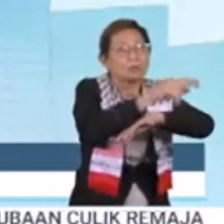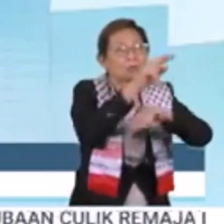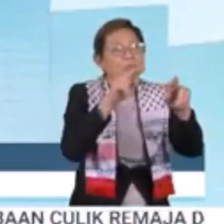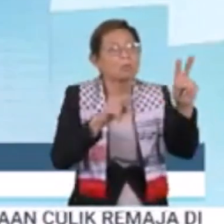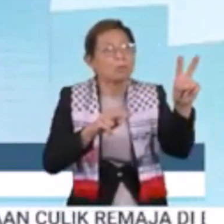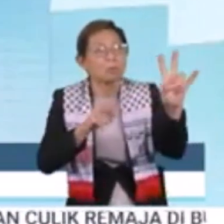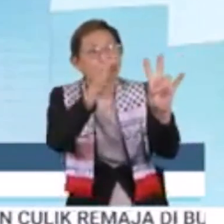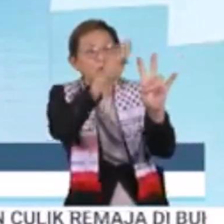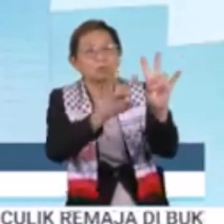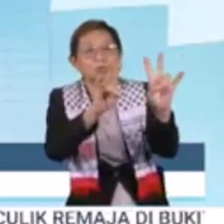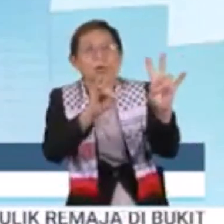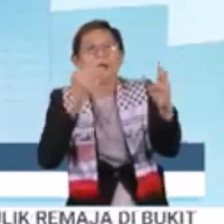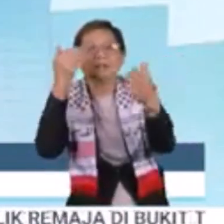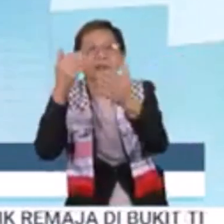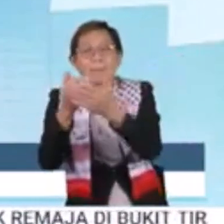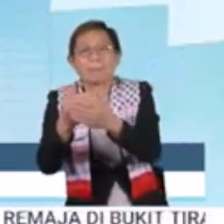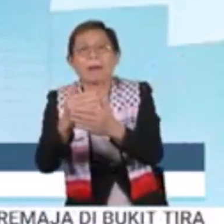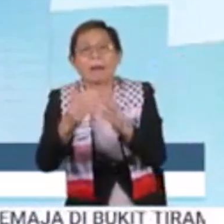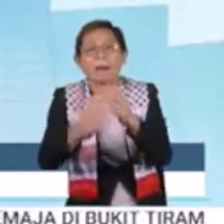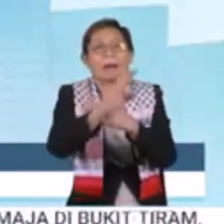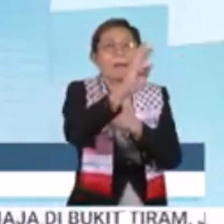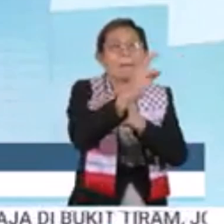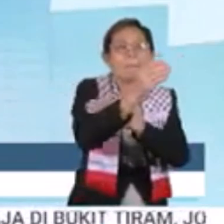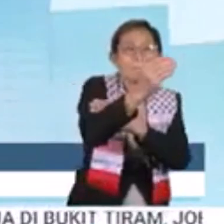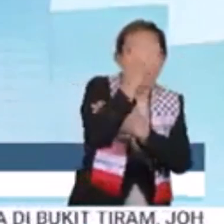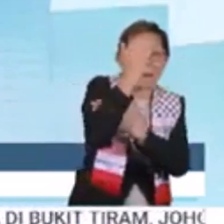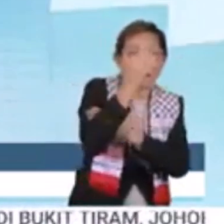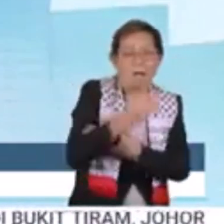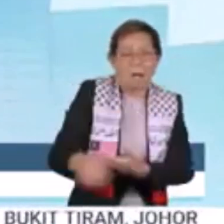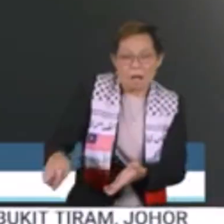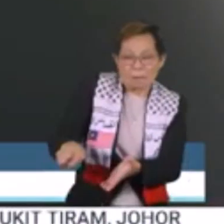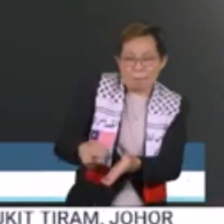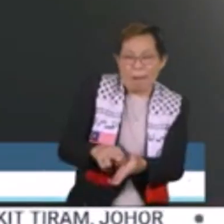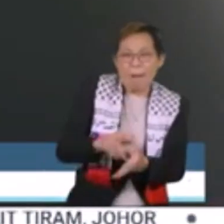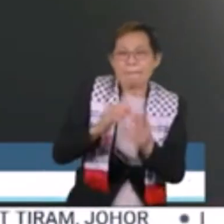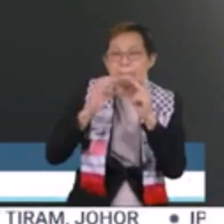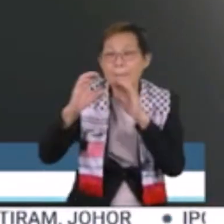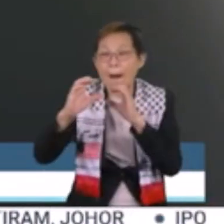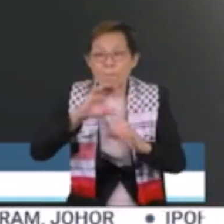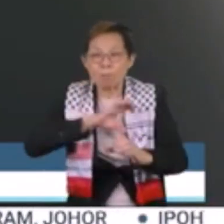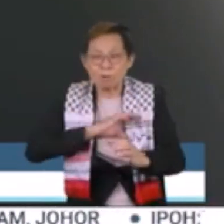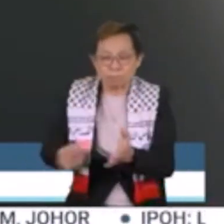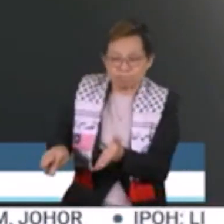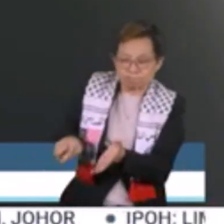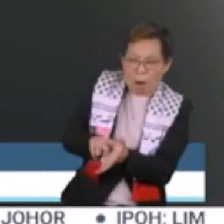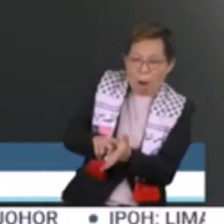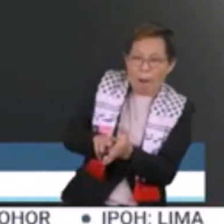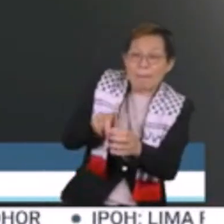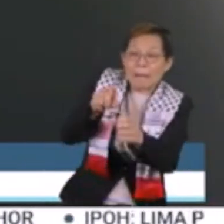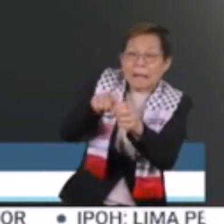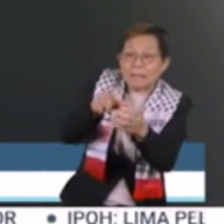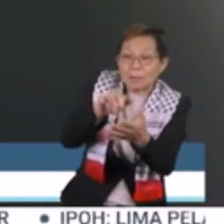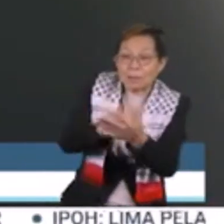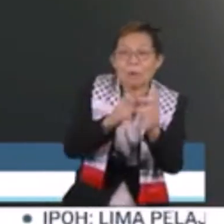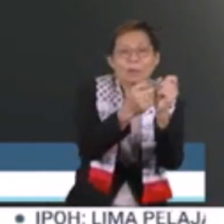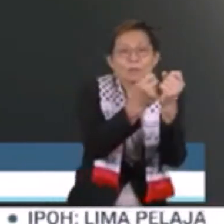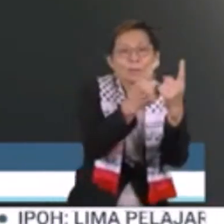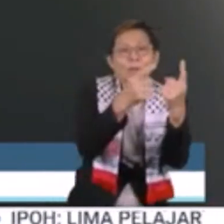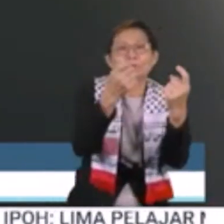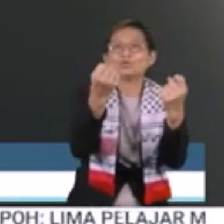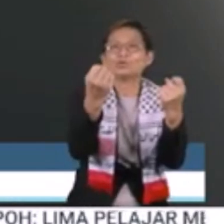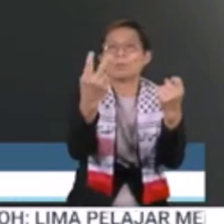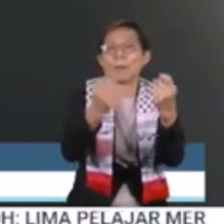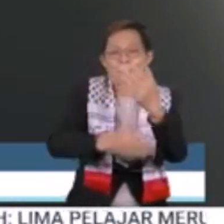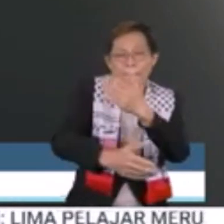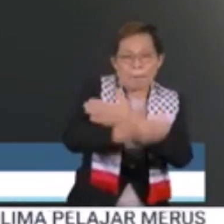27 Julai hingga 6 pagi 28 Julai lalu. Beliau dalam kenyataan berkata pihak polis menerima laporan mengenainya pada pukul 11.12